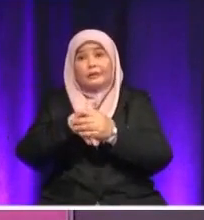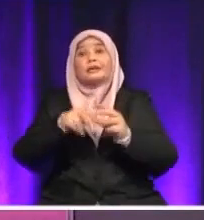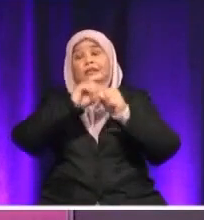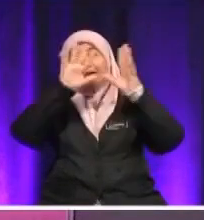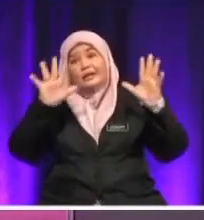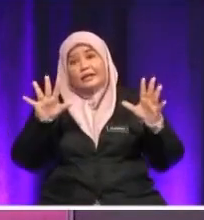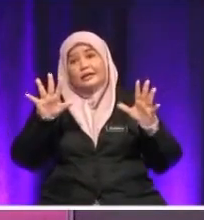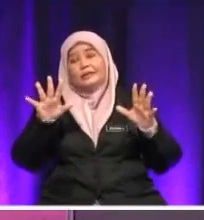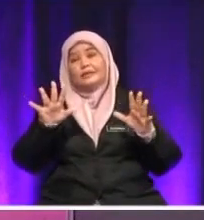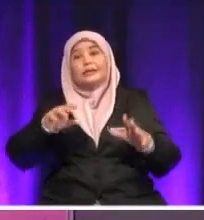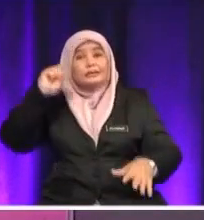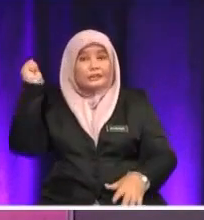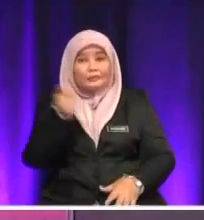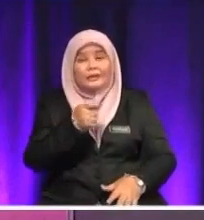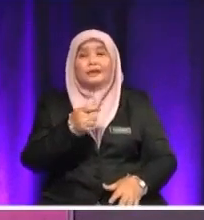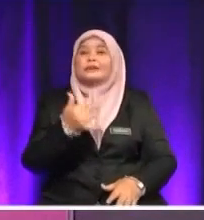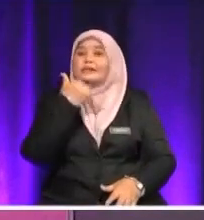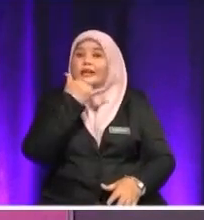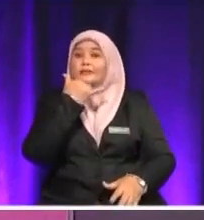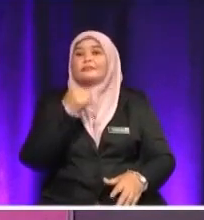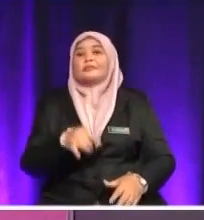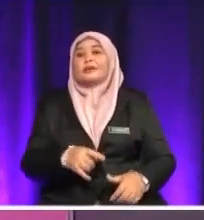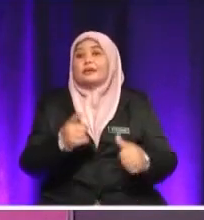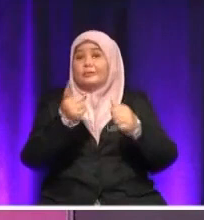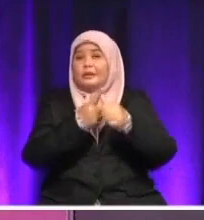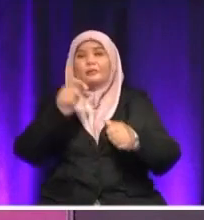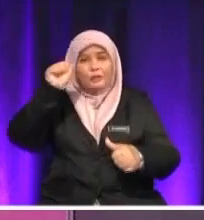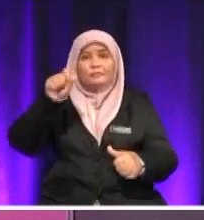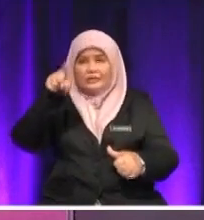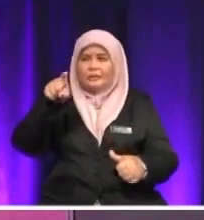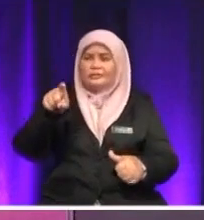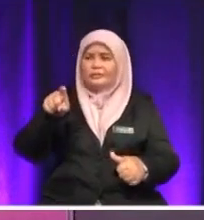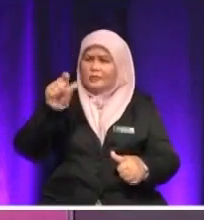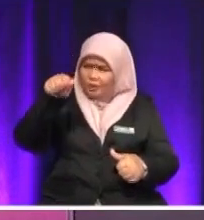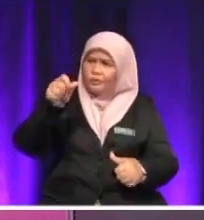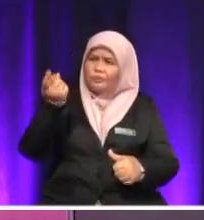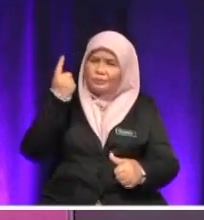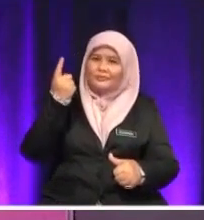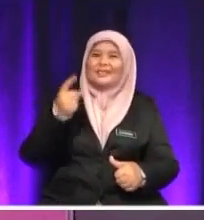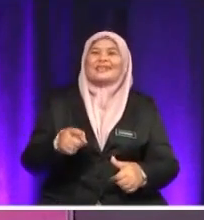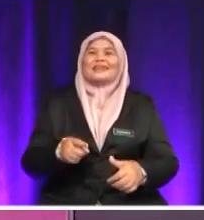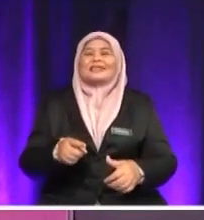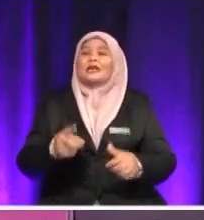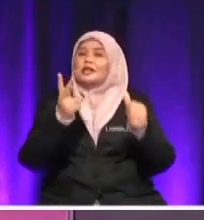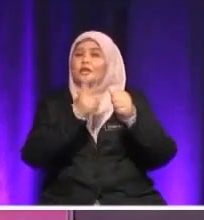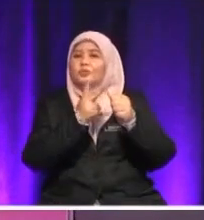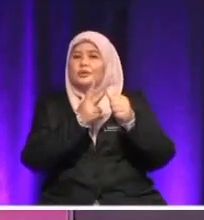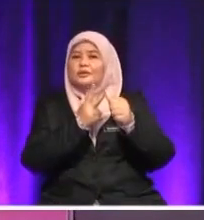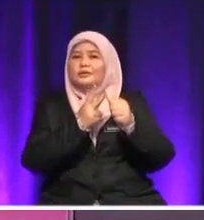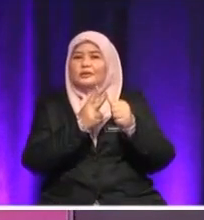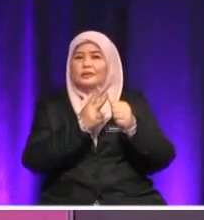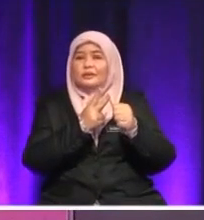keterangan dan mensabitkan kesalahan. Yang pertama, pengakuan. Kena mengaku dulu. Baik. Okey. Yang kedua